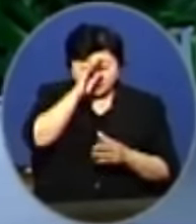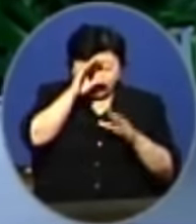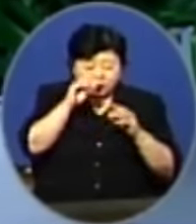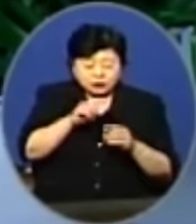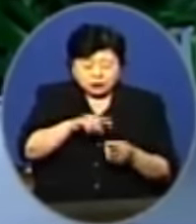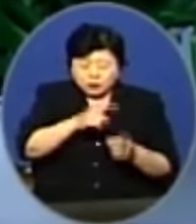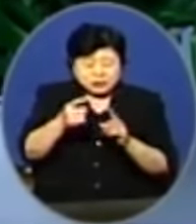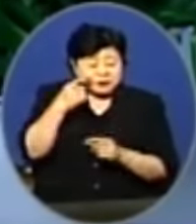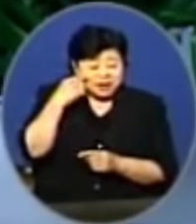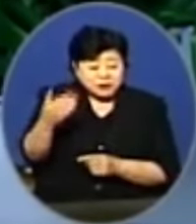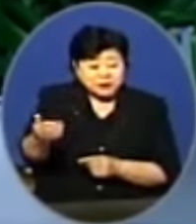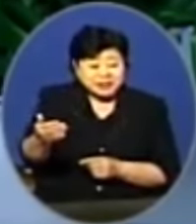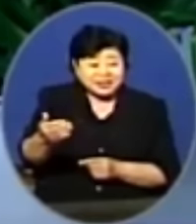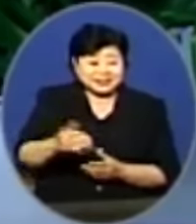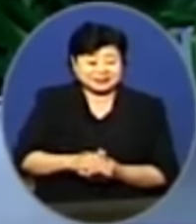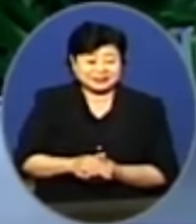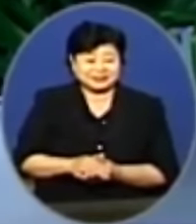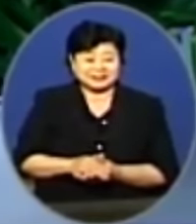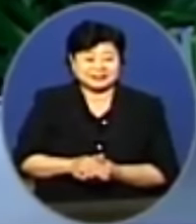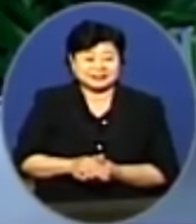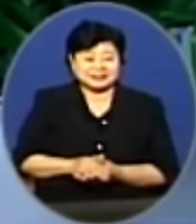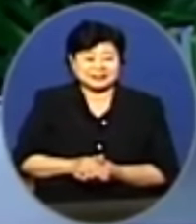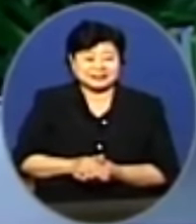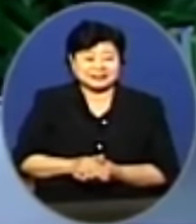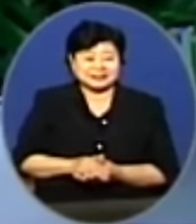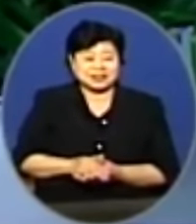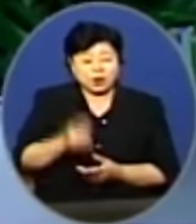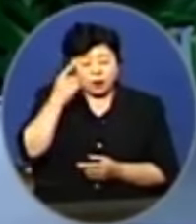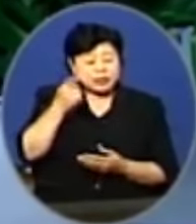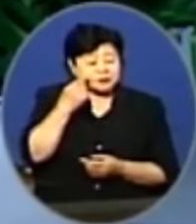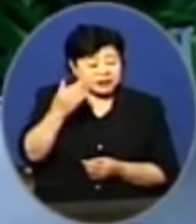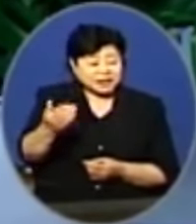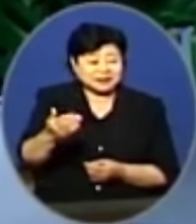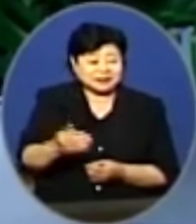가서 고칩니까? 그걸 물으니까 아니 당신 뭐 왜 왔어?